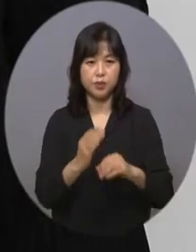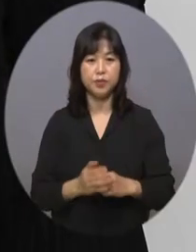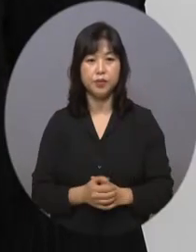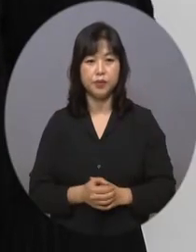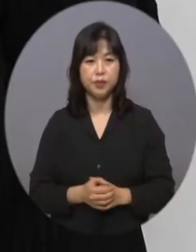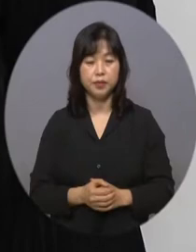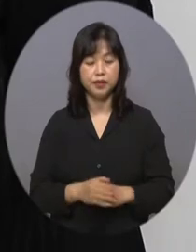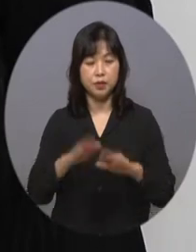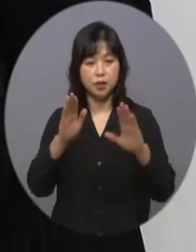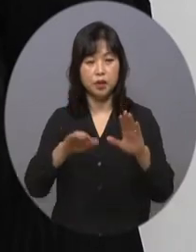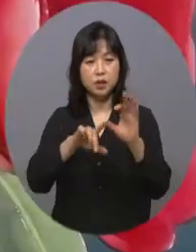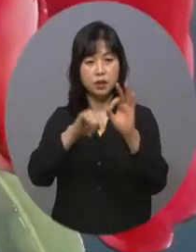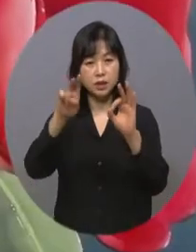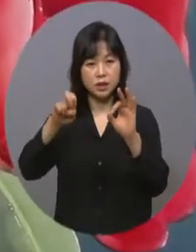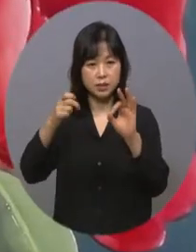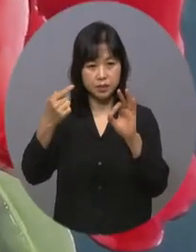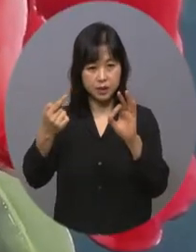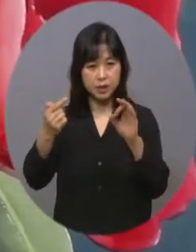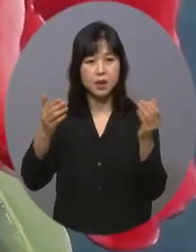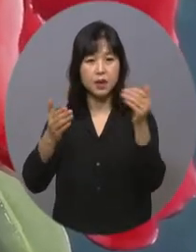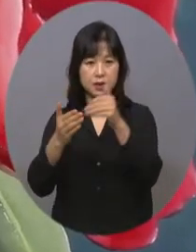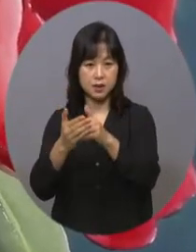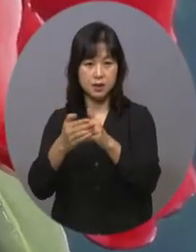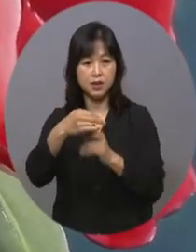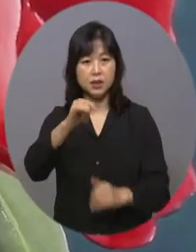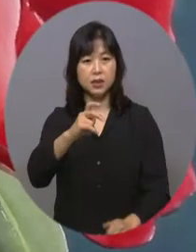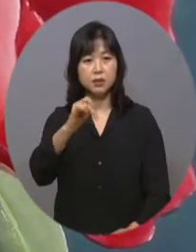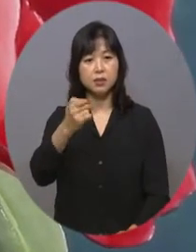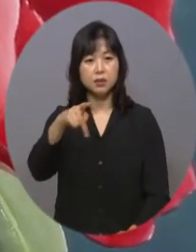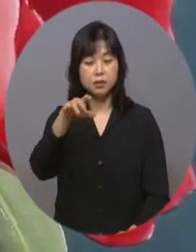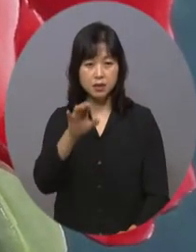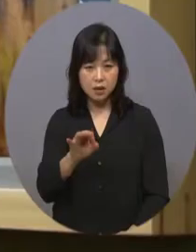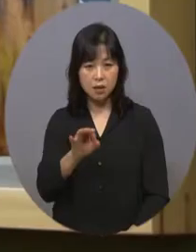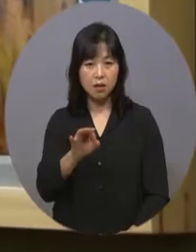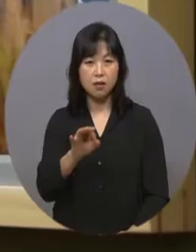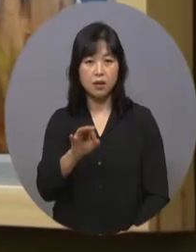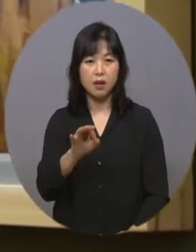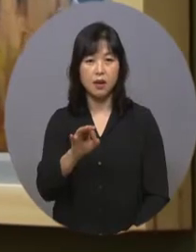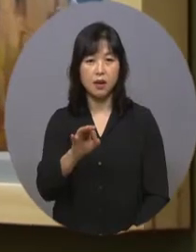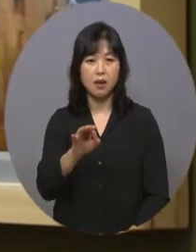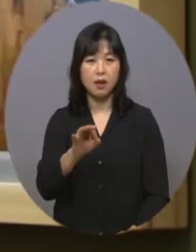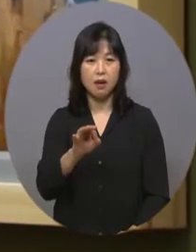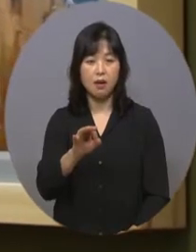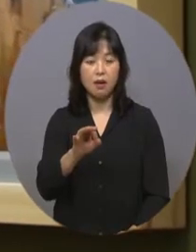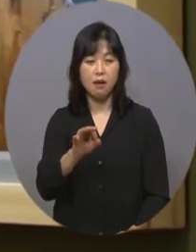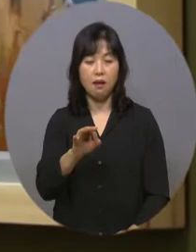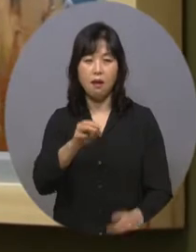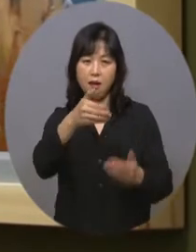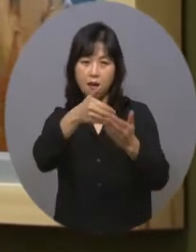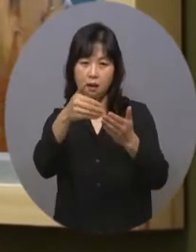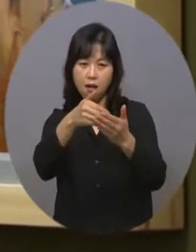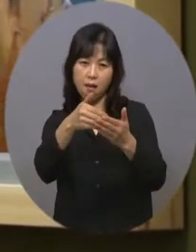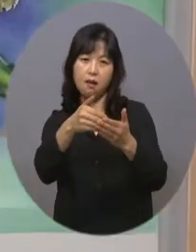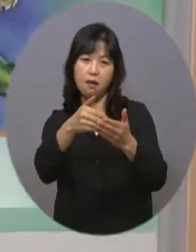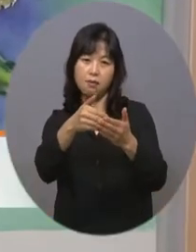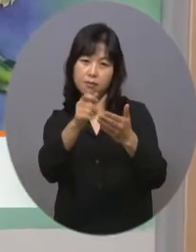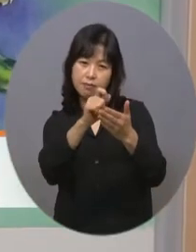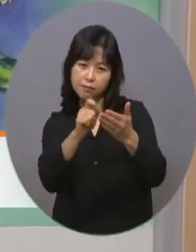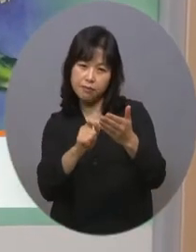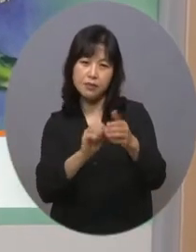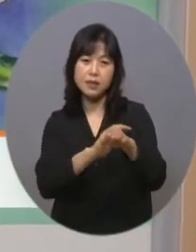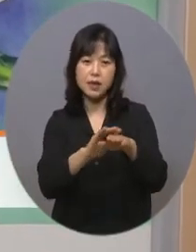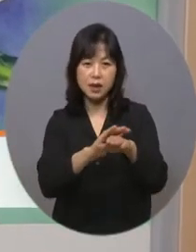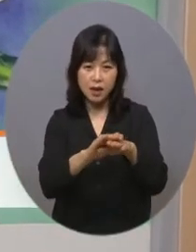오는 21일까지 열리는 이번 전시회는 심은경 작가의 감각적이면서 유려한 터치로 표현한 개성적인